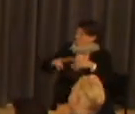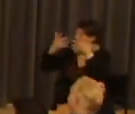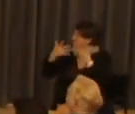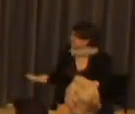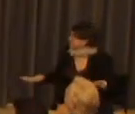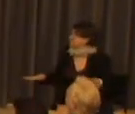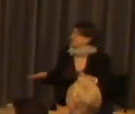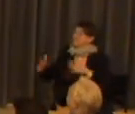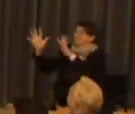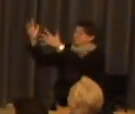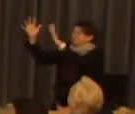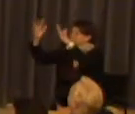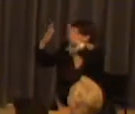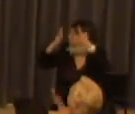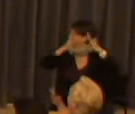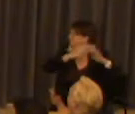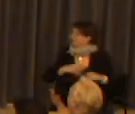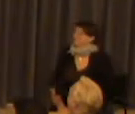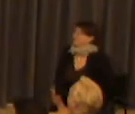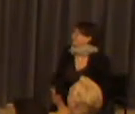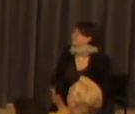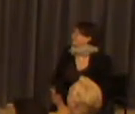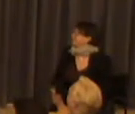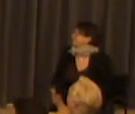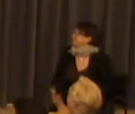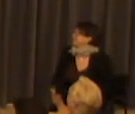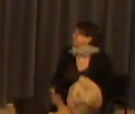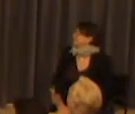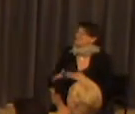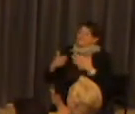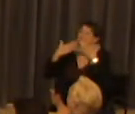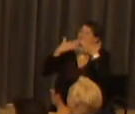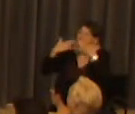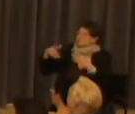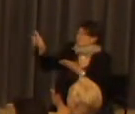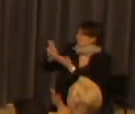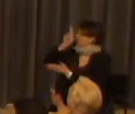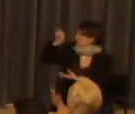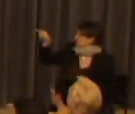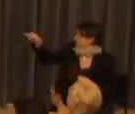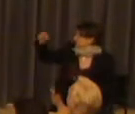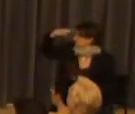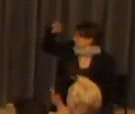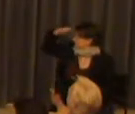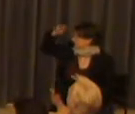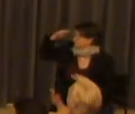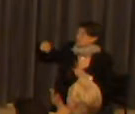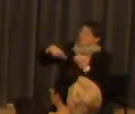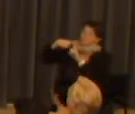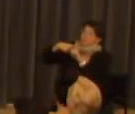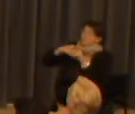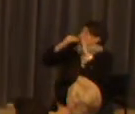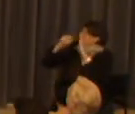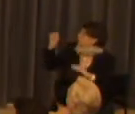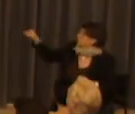I vosaltres sou la prioritat avui, i només us volia felicitar als 12 estudiants que rebeu el certificat avui, donar les gràcies a